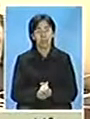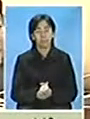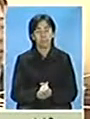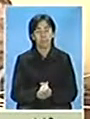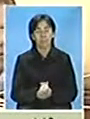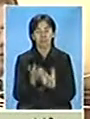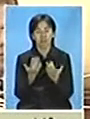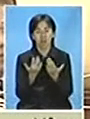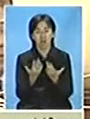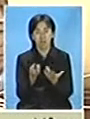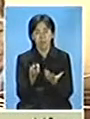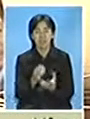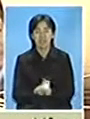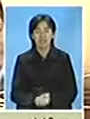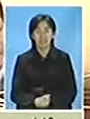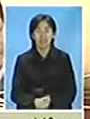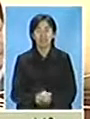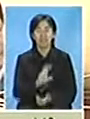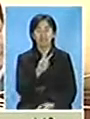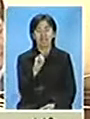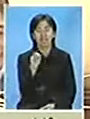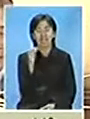เดี๋ยวนะมาตรา14นะ14